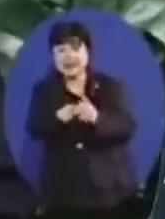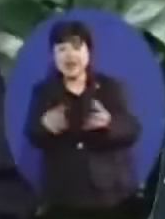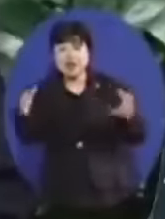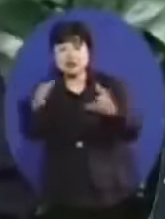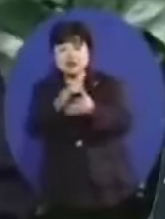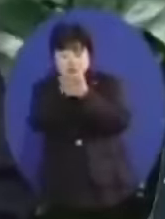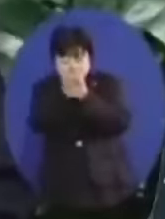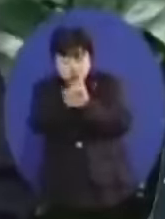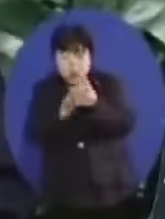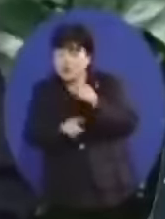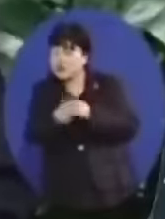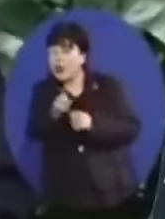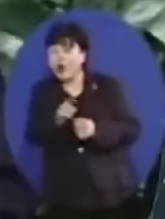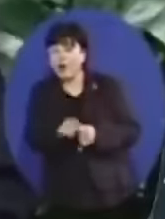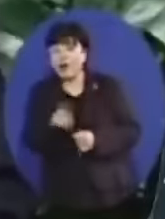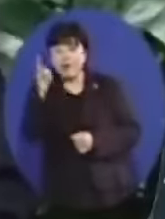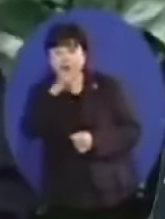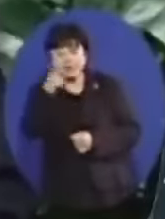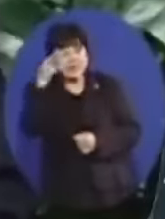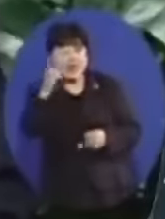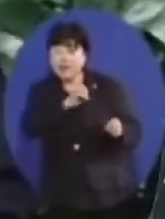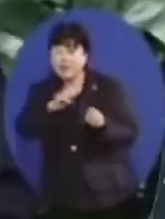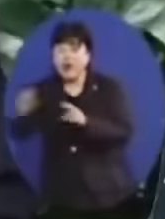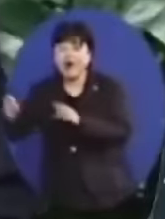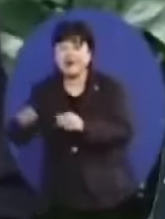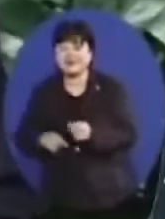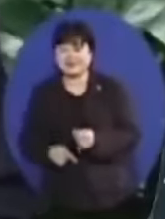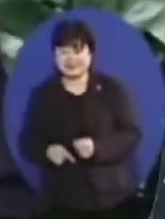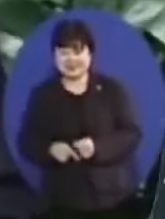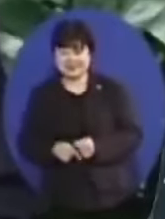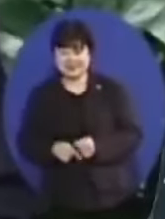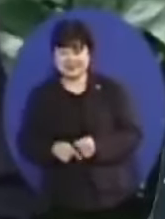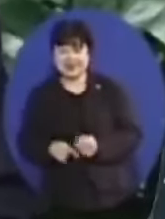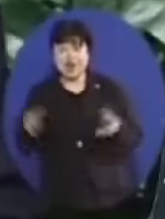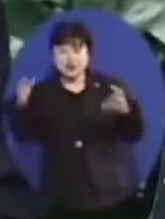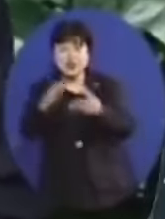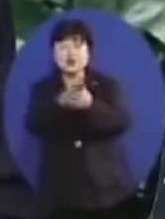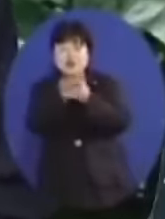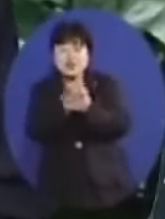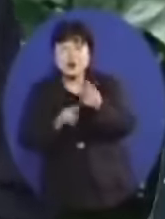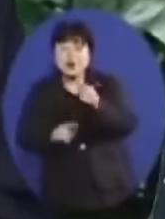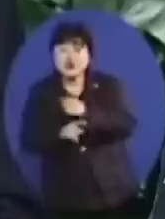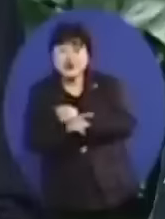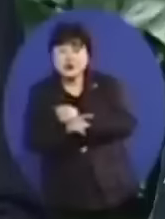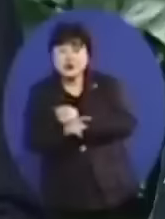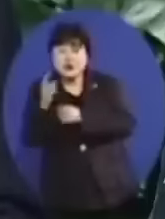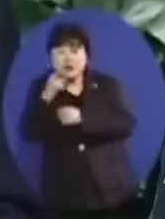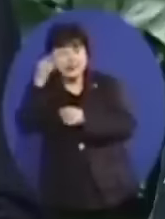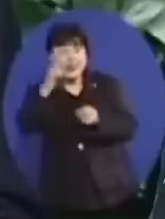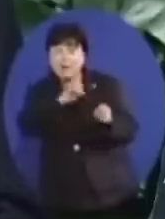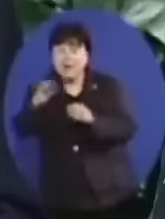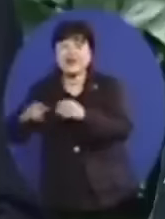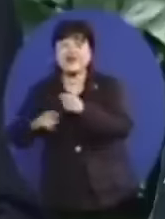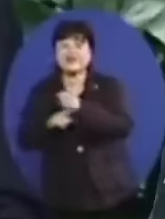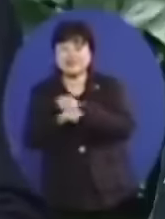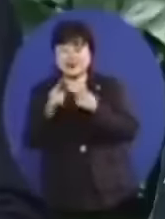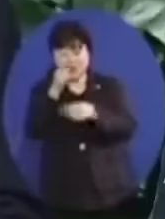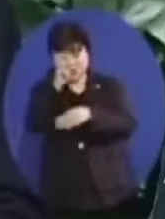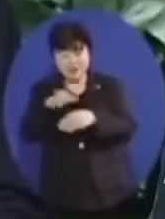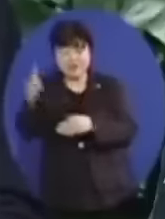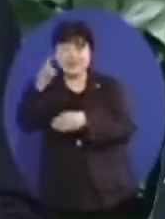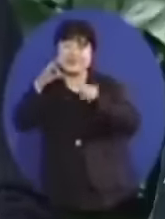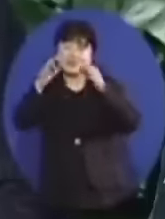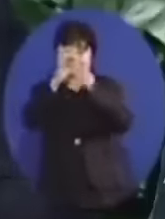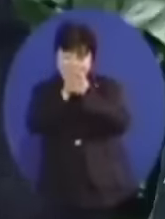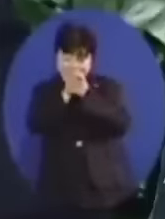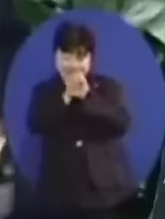합니까? 좋지 않은 생각 다 벗어버리라고 하는 그 말인 것입니다. 교회가 그렇게 좋아요. 교회 와서 찬송 부르고